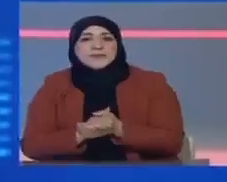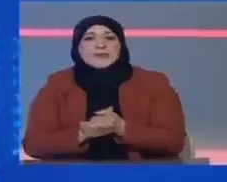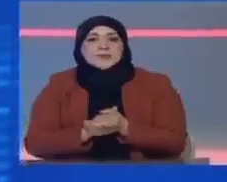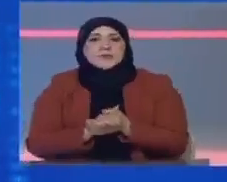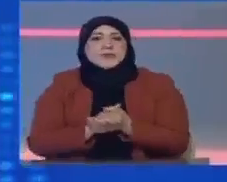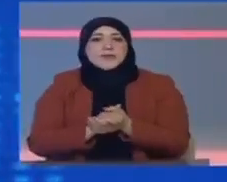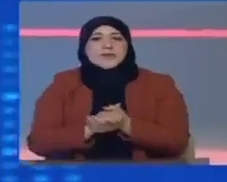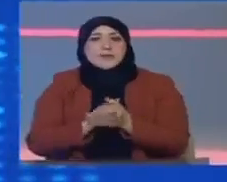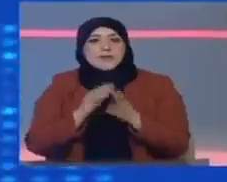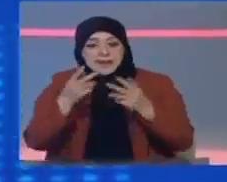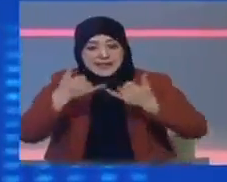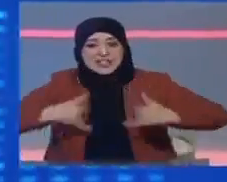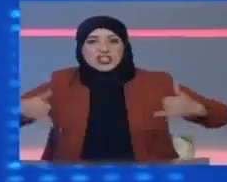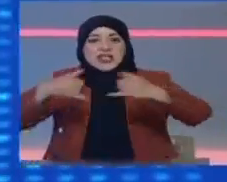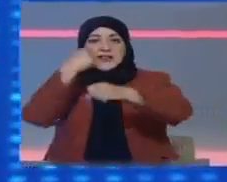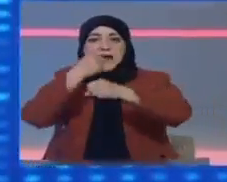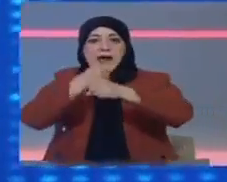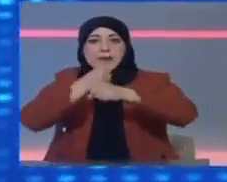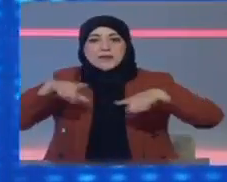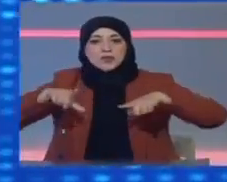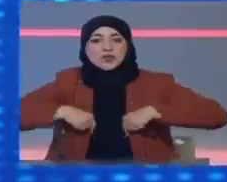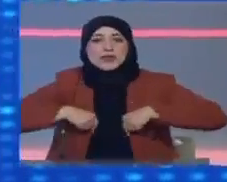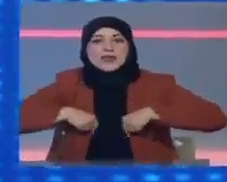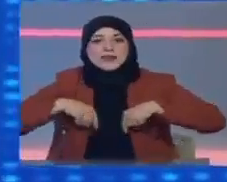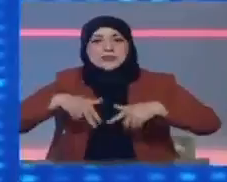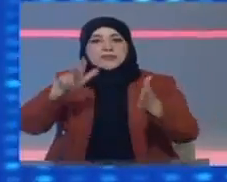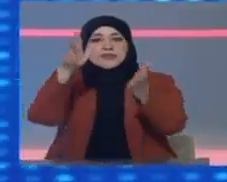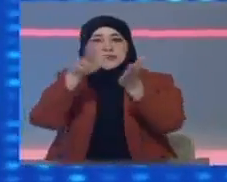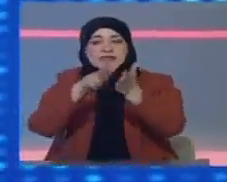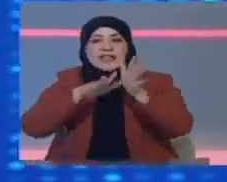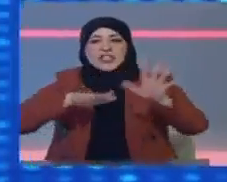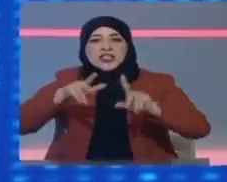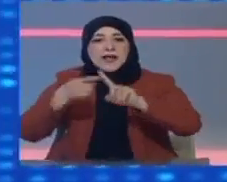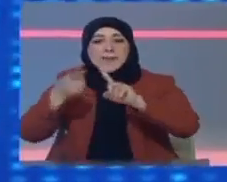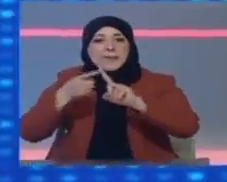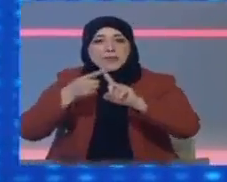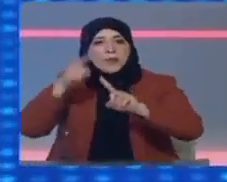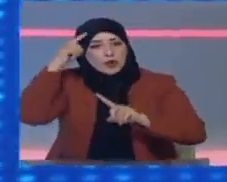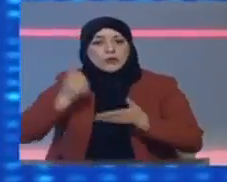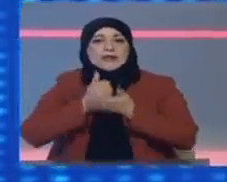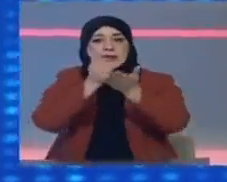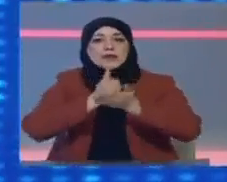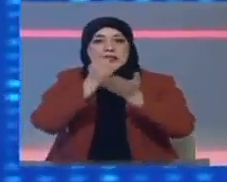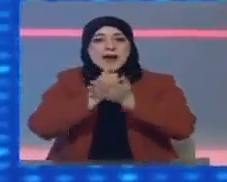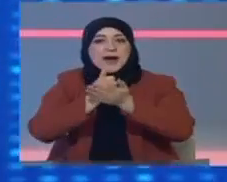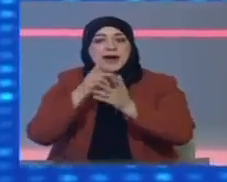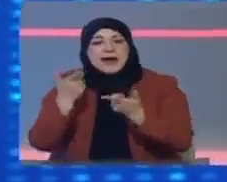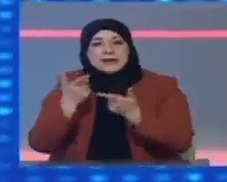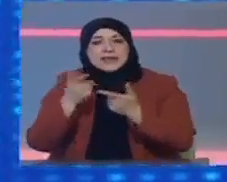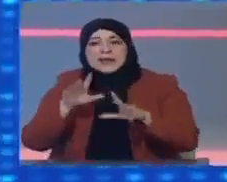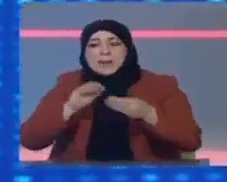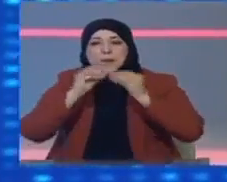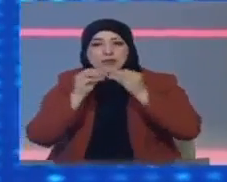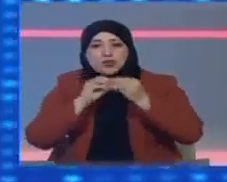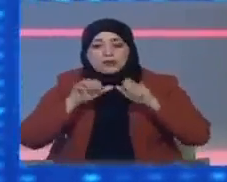تناولت جلسه عمل وزاريه اليوم مثل تنفيذ الاجراءات الاجتماعيه المعلن عنها للمساعده على مواجهه تبعات ازمه